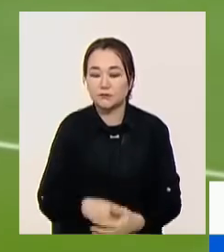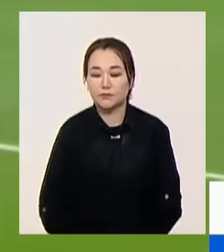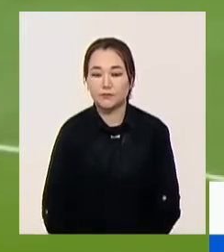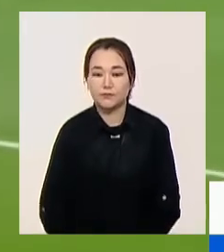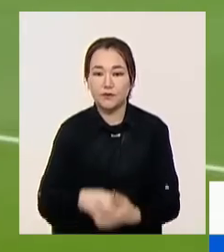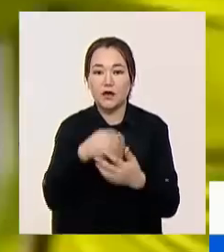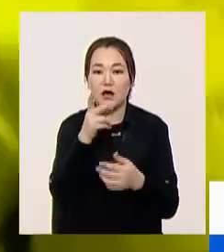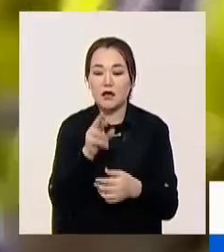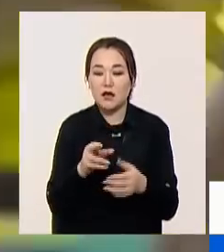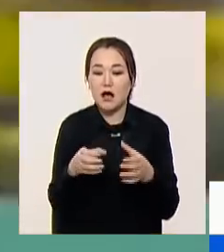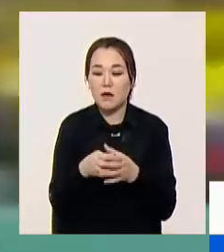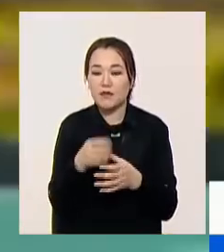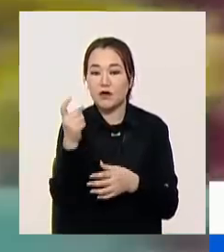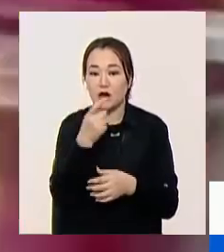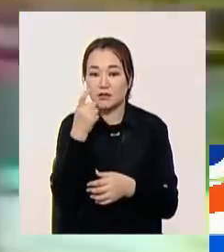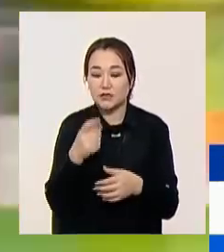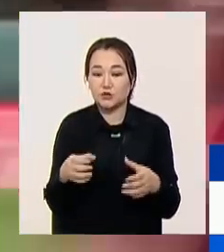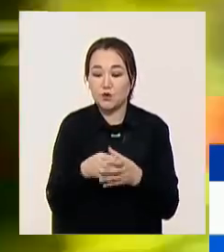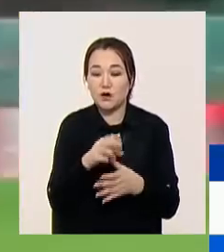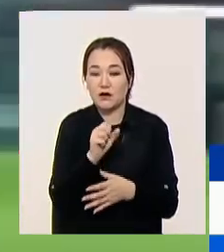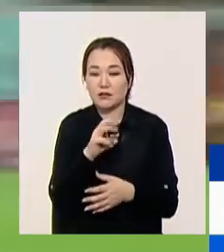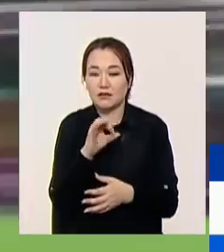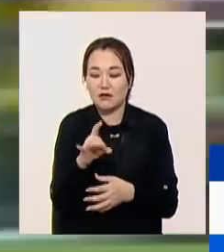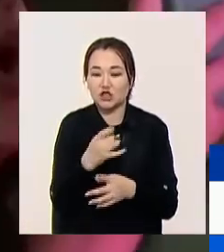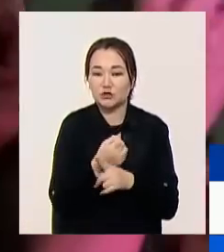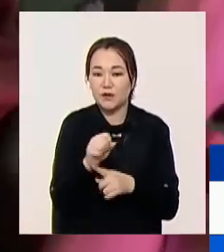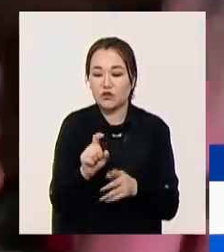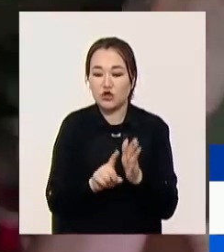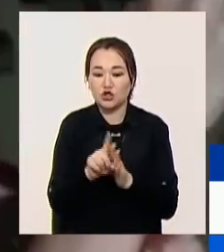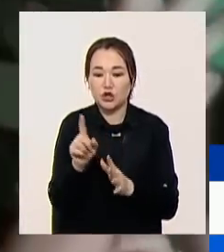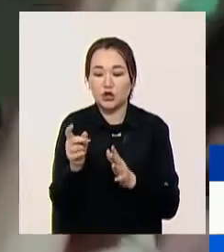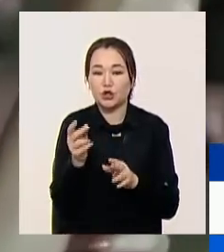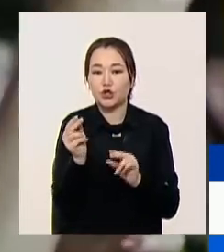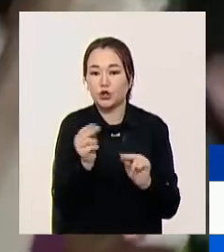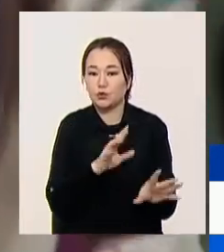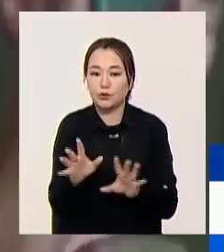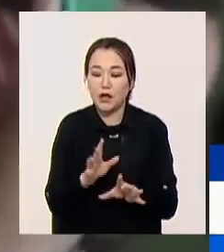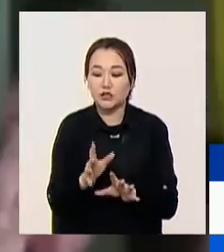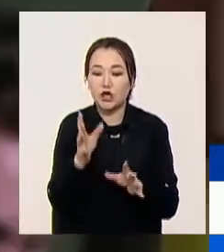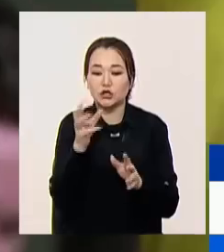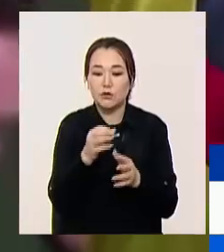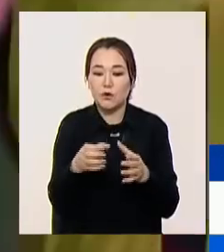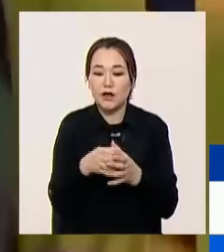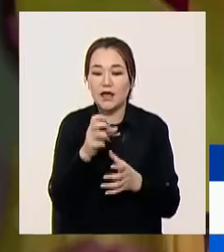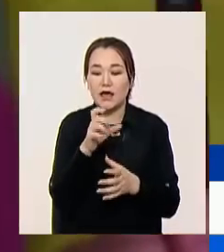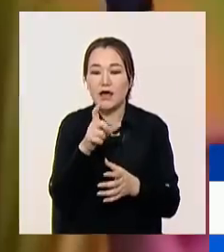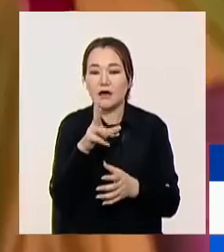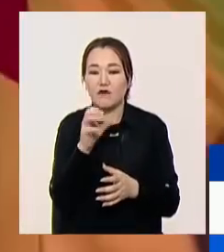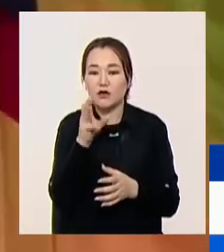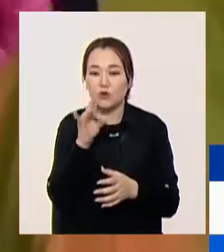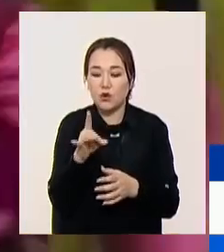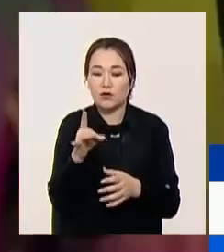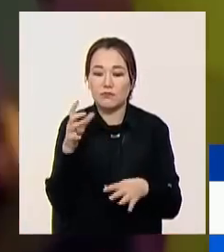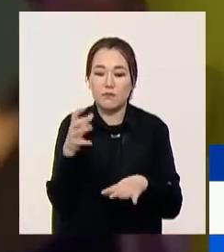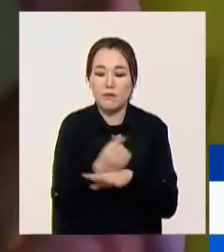9,1%. А для команды-хозяйки сборной Катара чемпионат начался с неудачи. Накануне сборная Эквадора уверенно разделалась